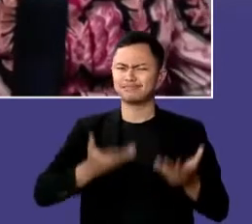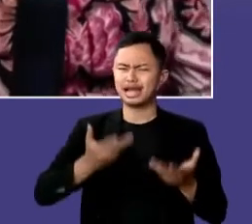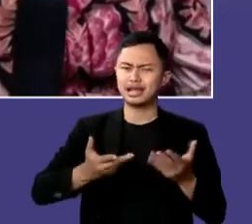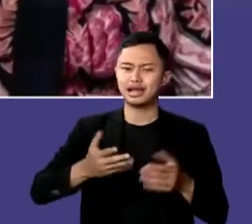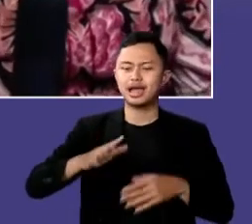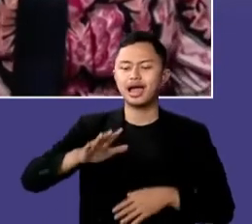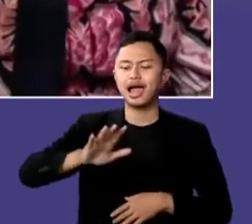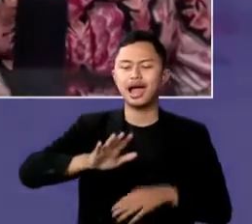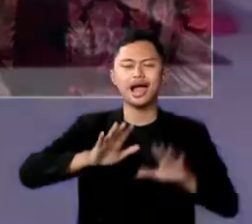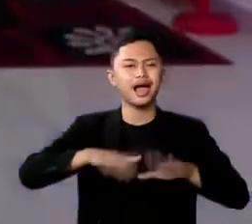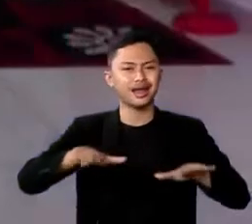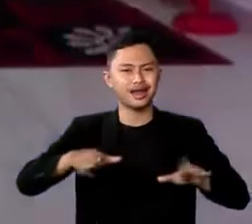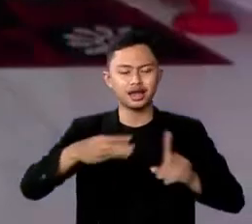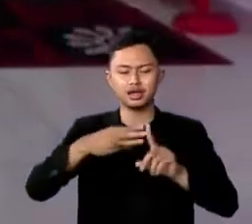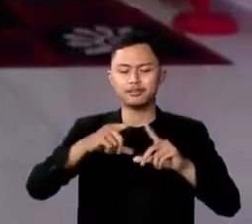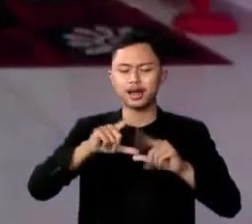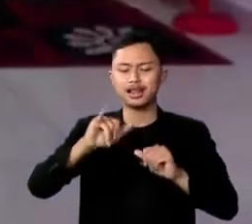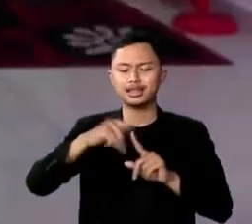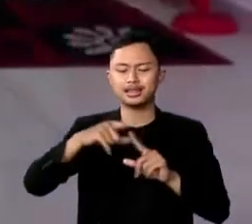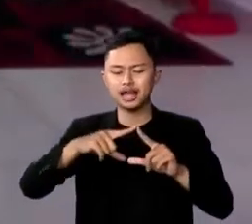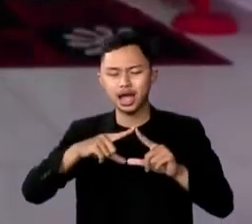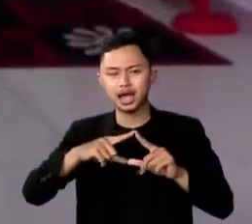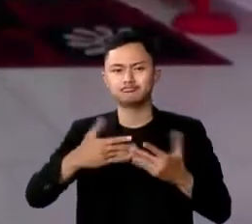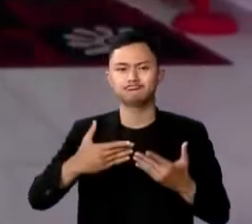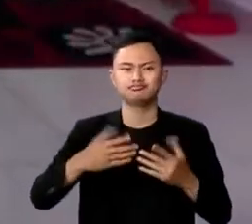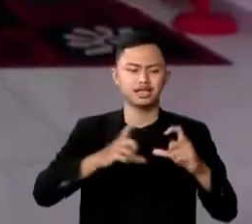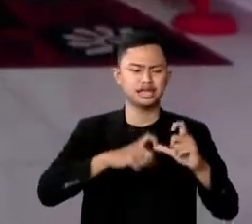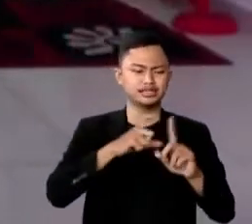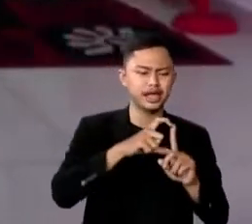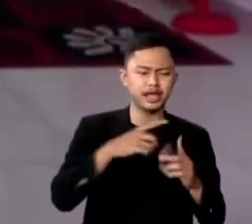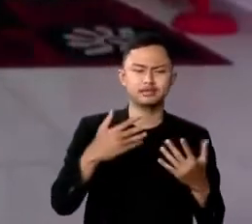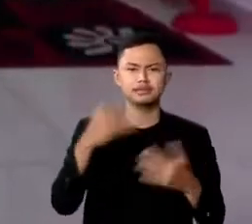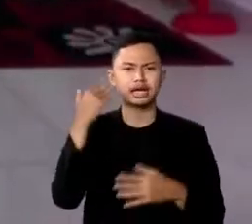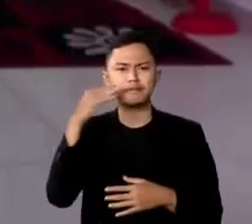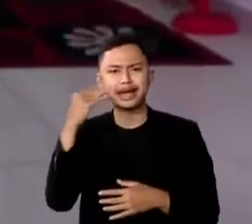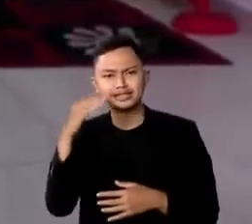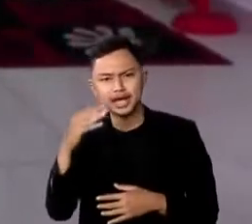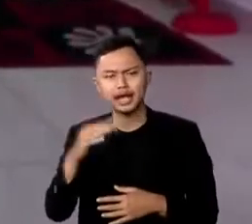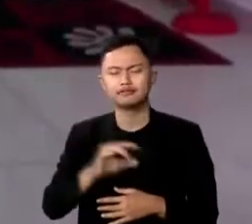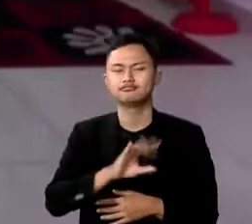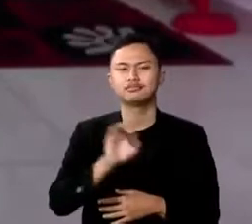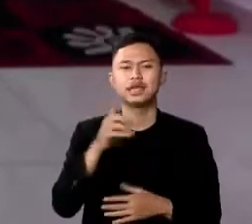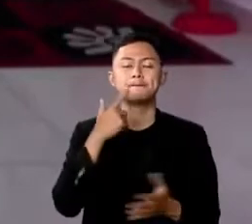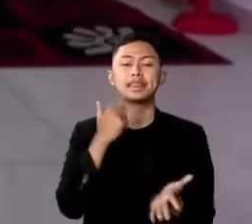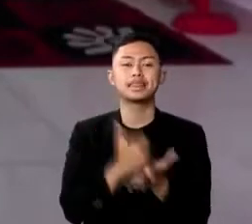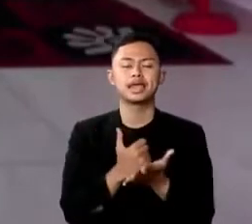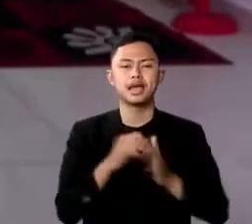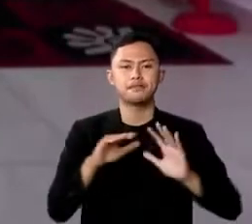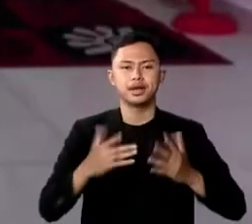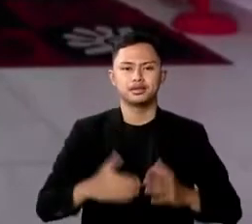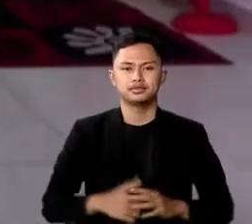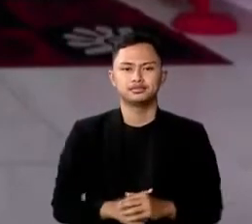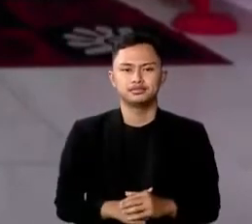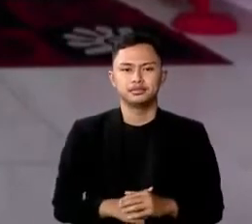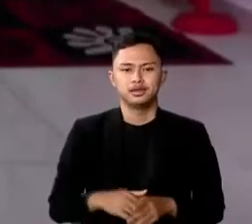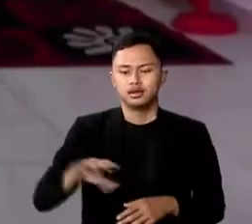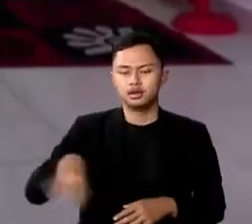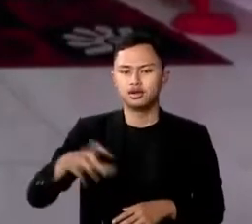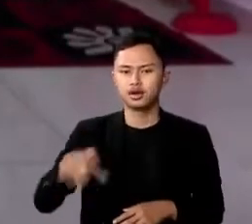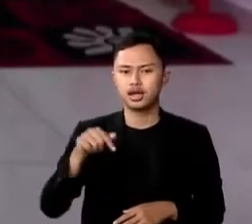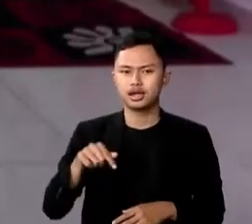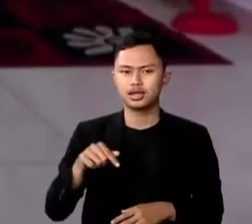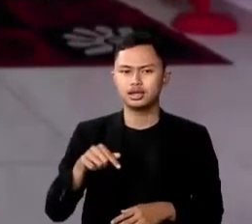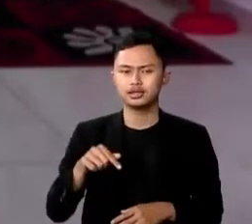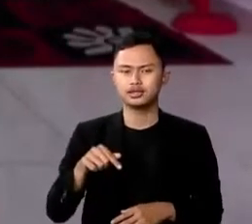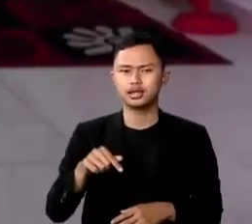kan ada anak yang balita ada SD bahkan ada yang remaja memang yang paling penting eh keluarga